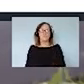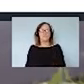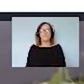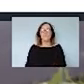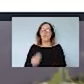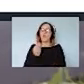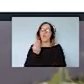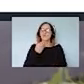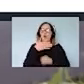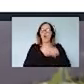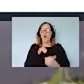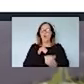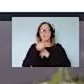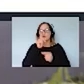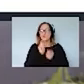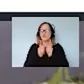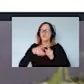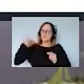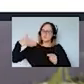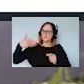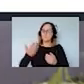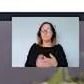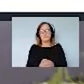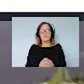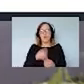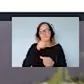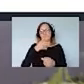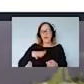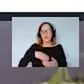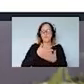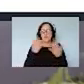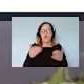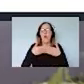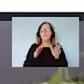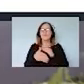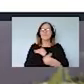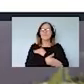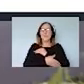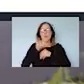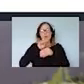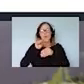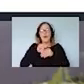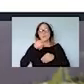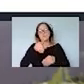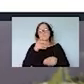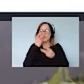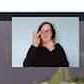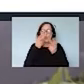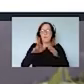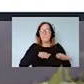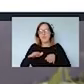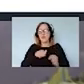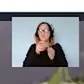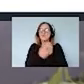jeszcze kończąc ten szybki przegląd, też wydaje mi się, że warto właśnie do otwartych zasobów podchodzić i szukać takich miejsc,